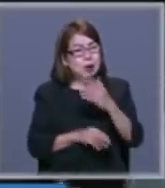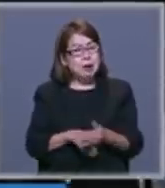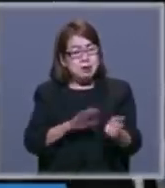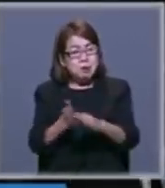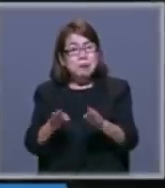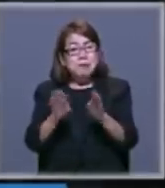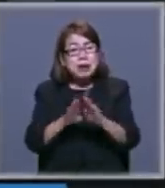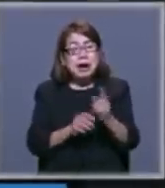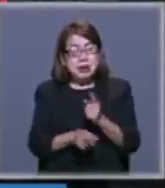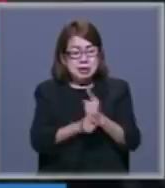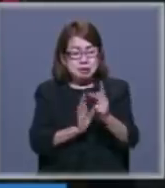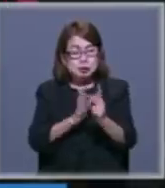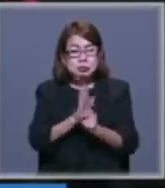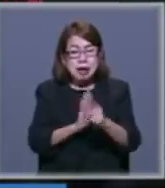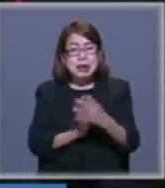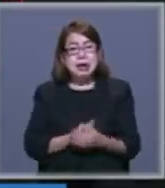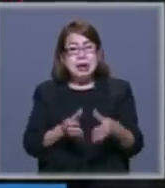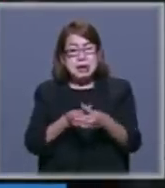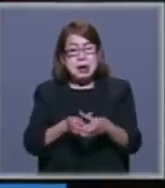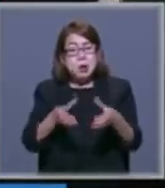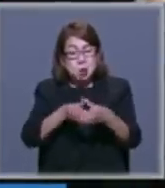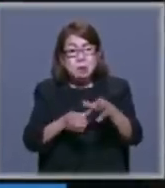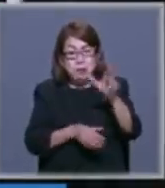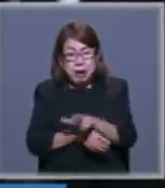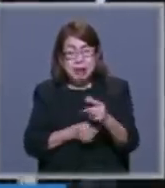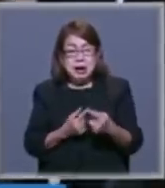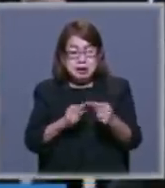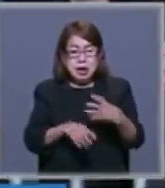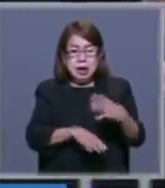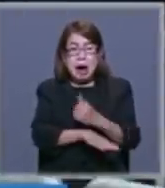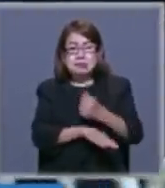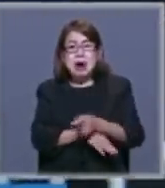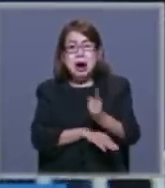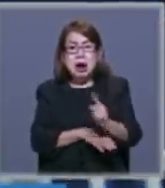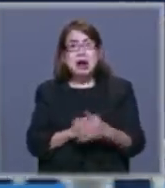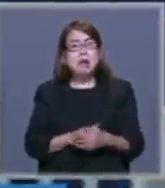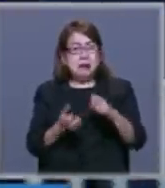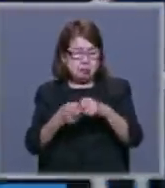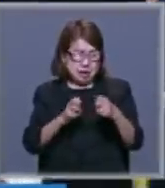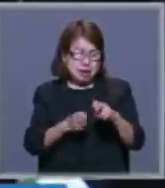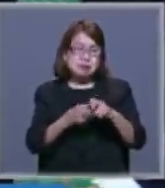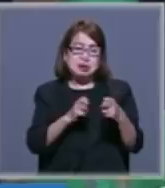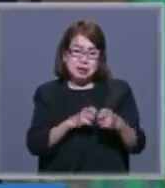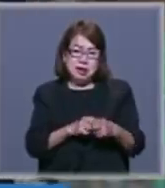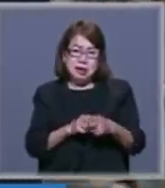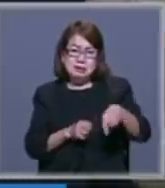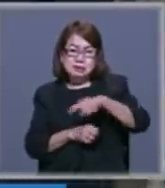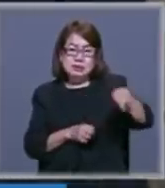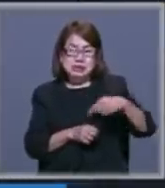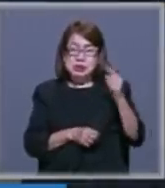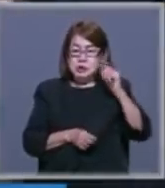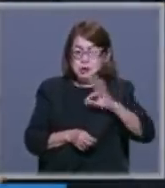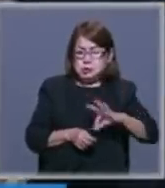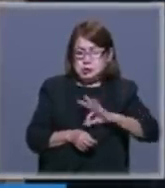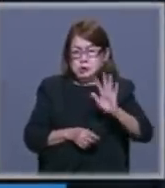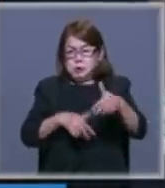งนี้ในแง่กฎหมายนั้นเป็นเรื่องการยุบไทยรักษาชาติแต่ในแง่การเมืองมันเกิดท่ามกลางบรรยากาศทางการเมืองที่ไม่ค่อยปกติเท่